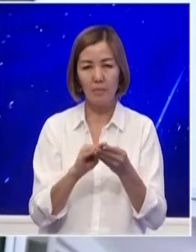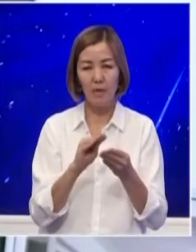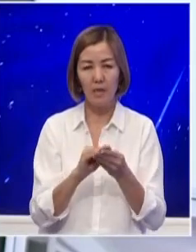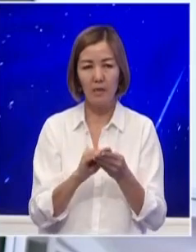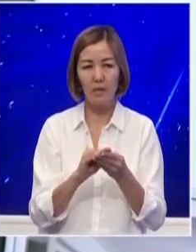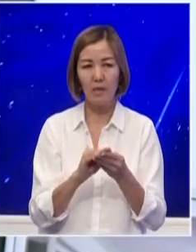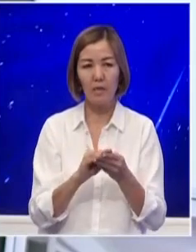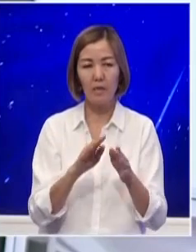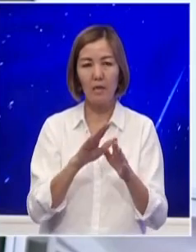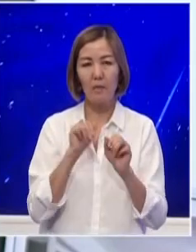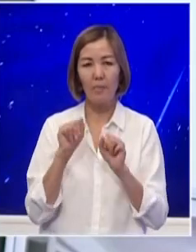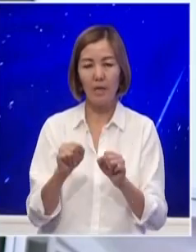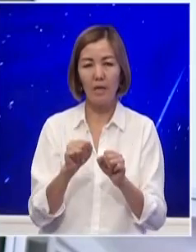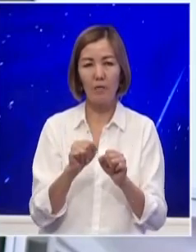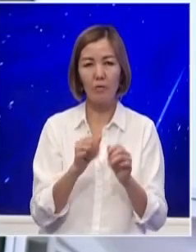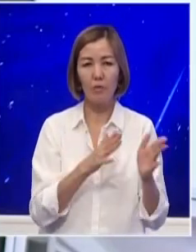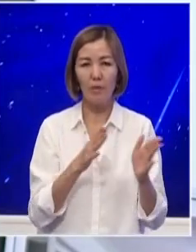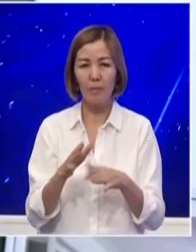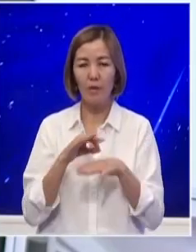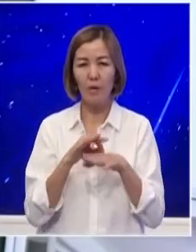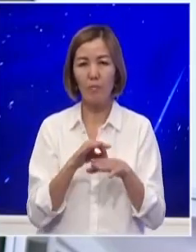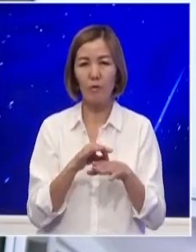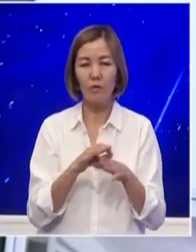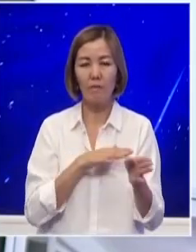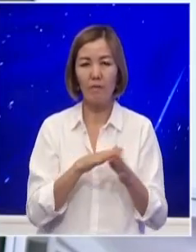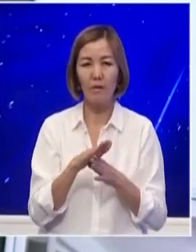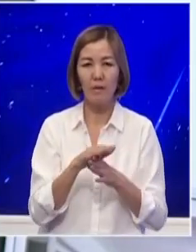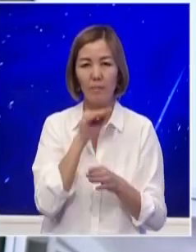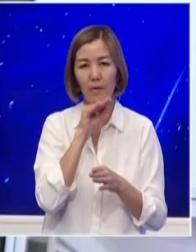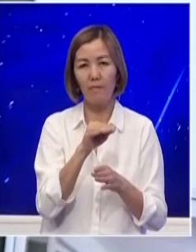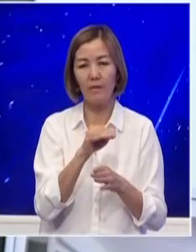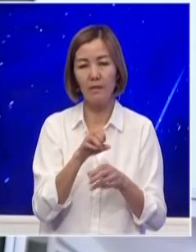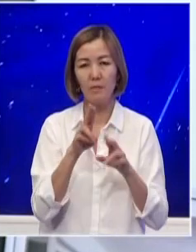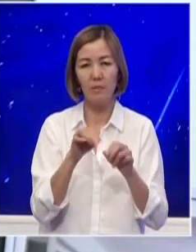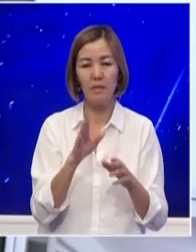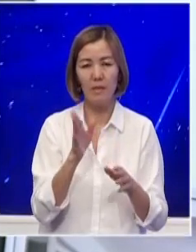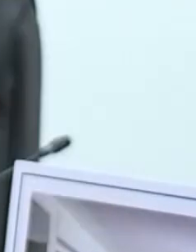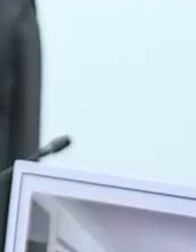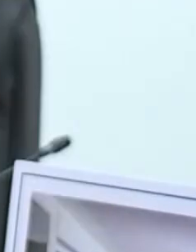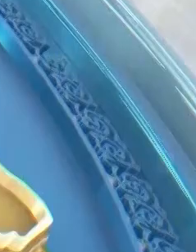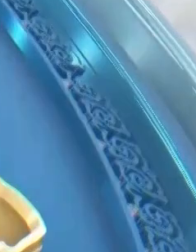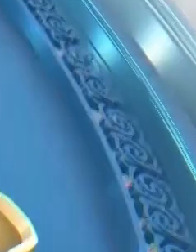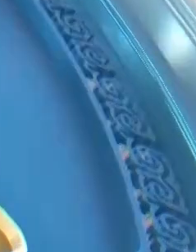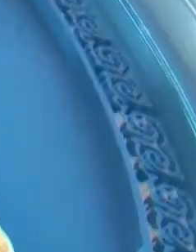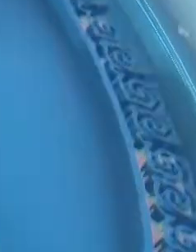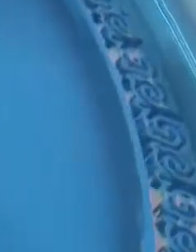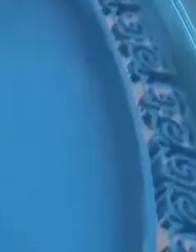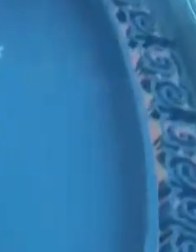Будет облагорожена прилегающая территория. Все работы будут выполняться профессиональными специалистами.